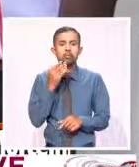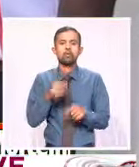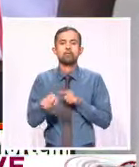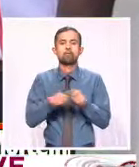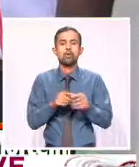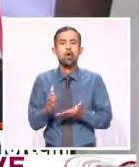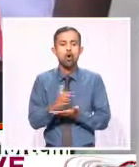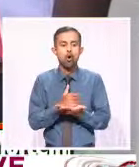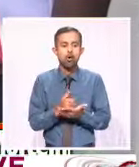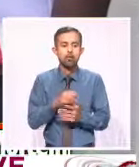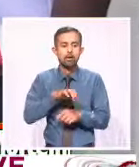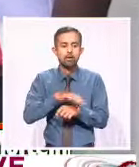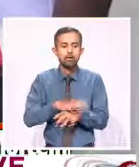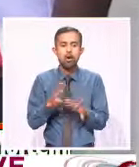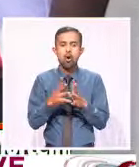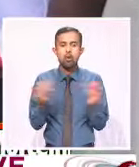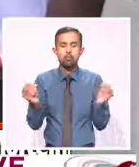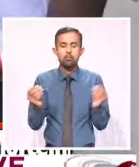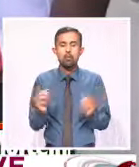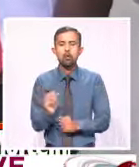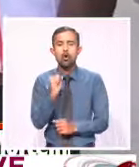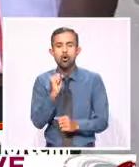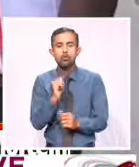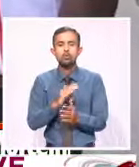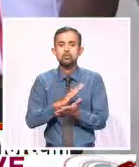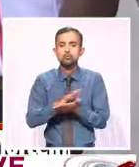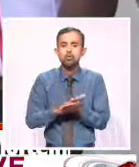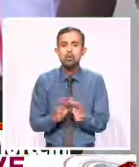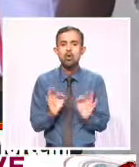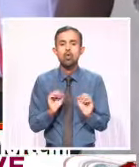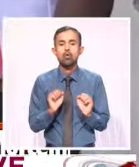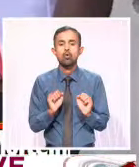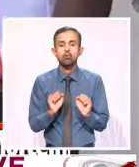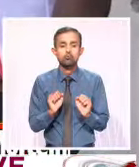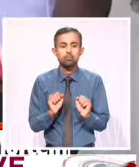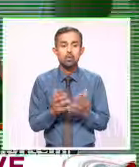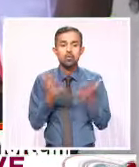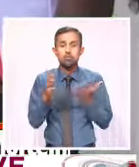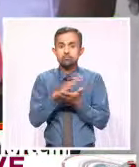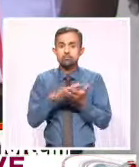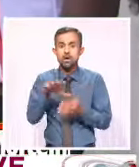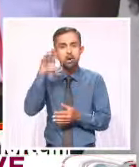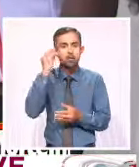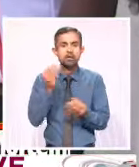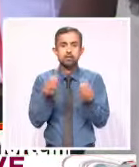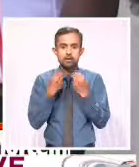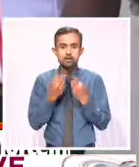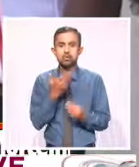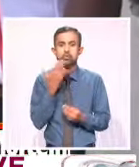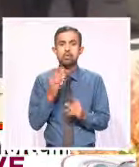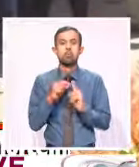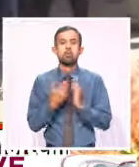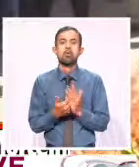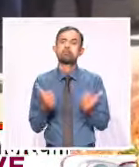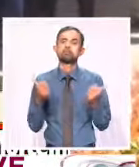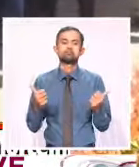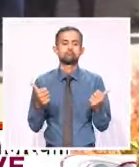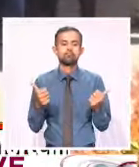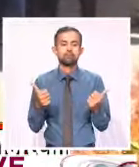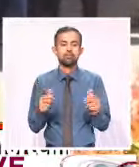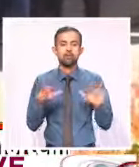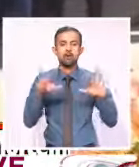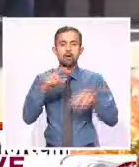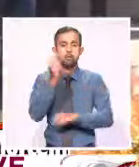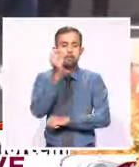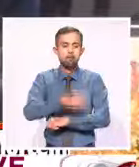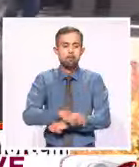විදිහට හැමෝටම මේ ඩෙංගු මර්ධනය කරන්න අපි කොහොමද පෙරගැහෙන්න ඕනේ කියලා ඒ ගැන ලොකු අවබෝධයක් දෙන්න පුළුවන් විදිහට ලස්සන වැඩසටහනක් ක්‍රියාත්මක වුණා. 8